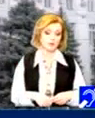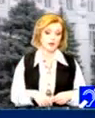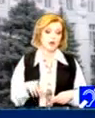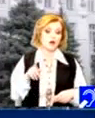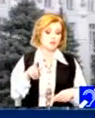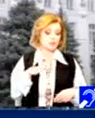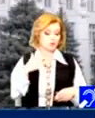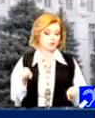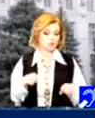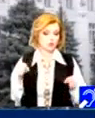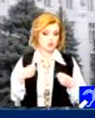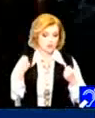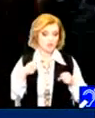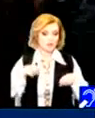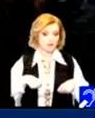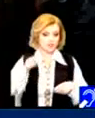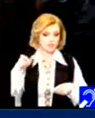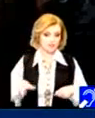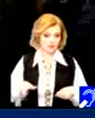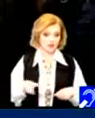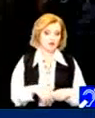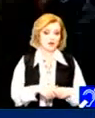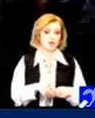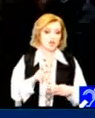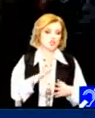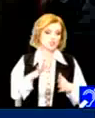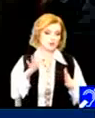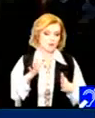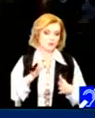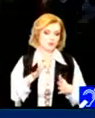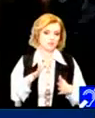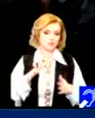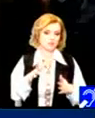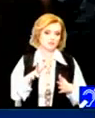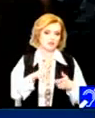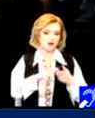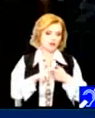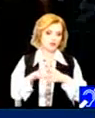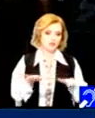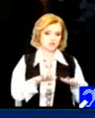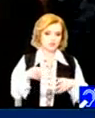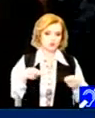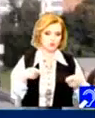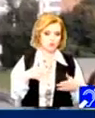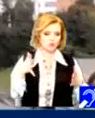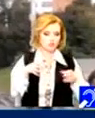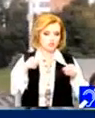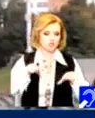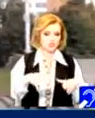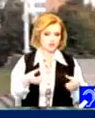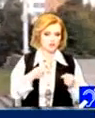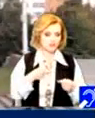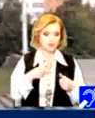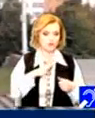cea a Parlamentului a fost abordată doar în câteva rânduri, în schimb cea mai dinamică a fost activitatea guvernului. Multe dintre deciziile luate însă nu au